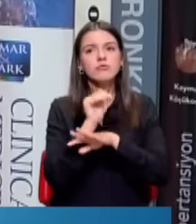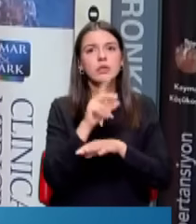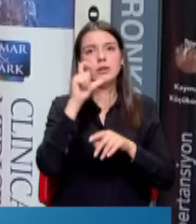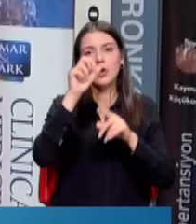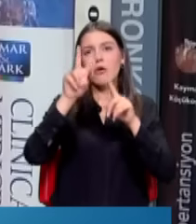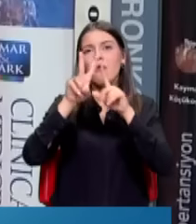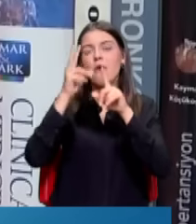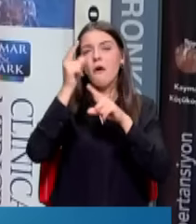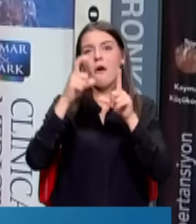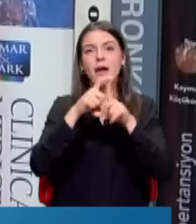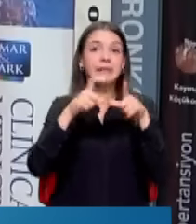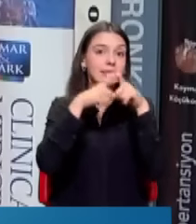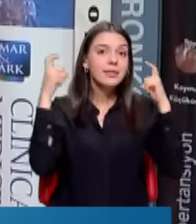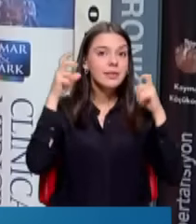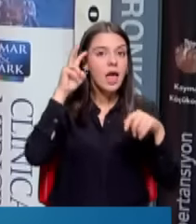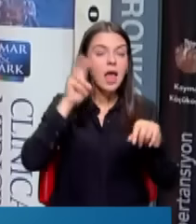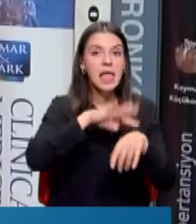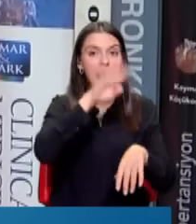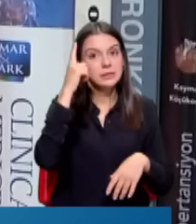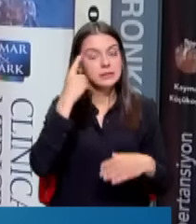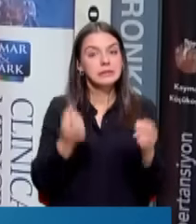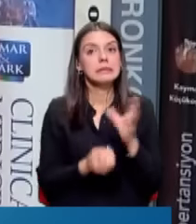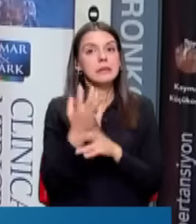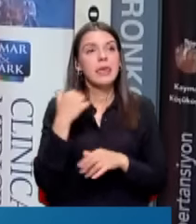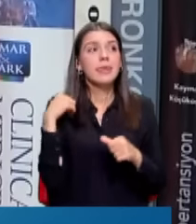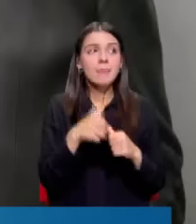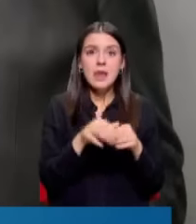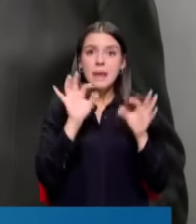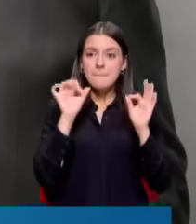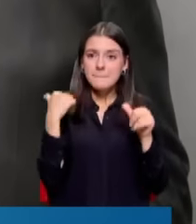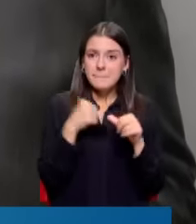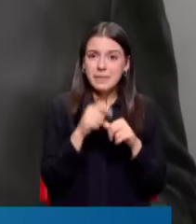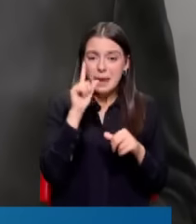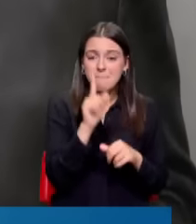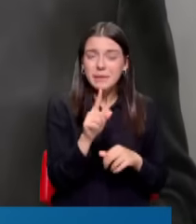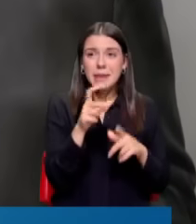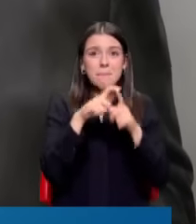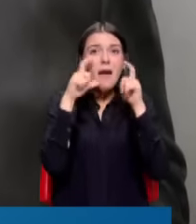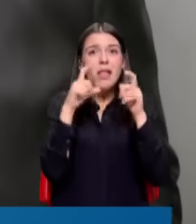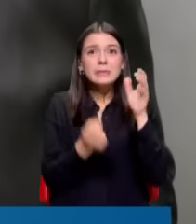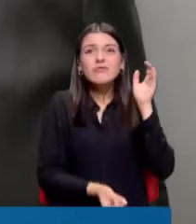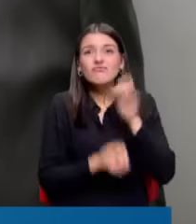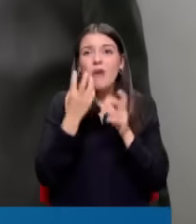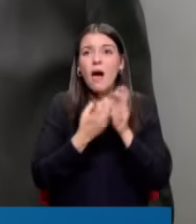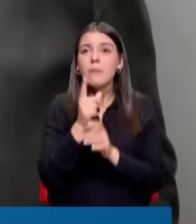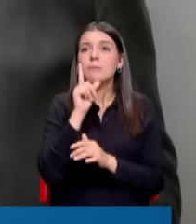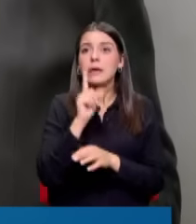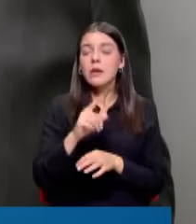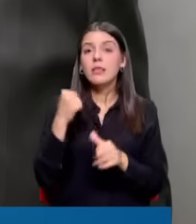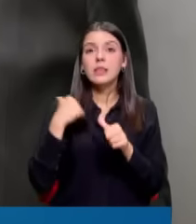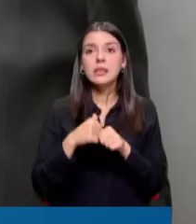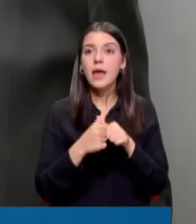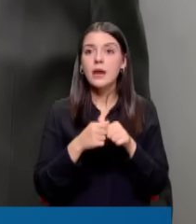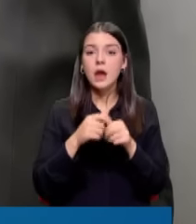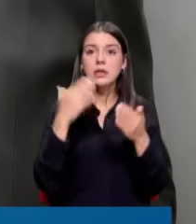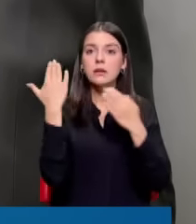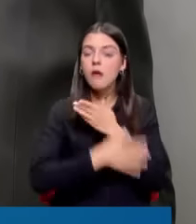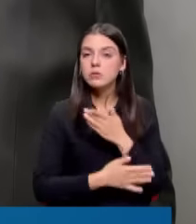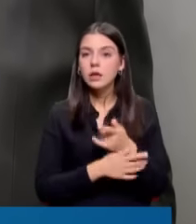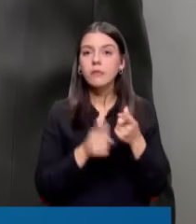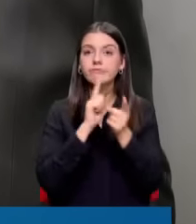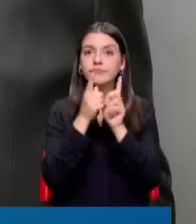pandemisini hepimizin zihninde tekrar canlandırdı. Acaba tekrar bir pandemiyle karşı karşıya kalır mıyız? Tekrar kısıtlamalar,